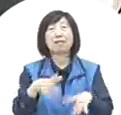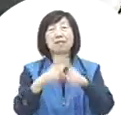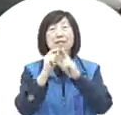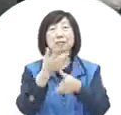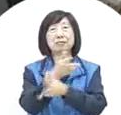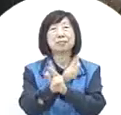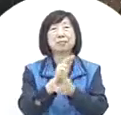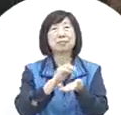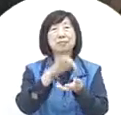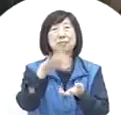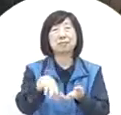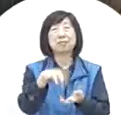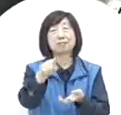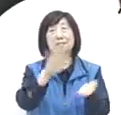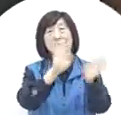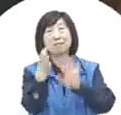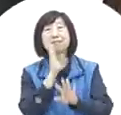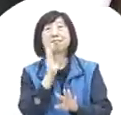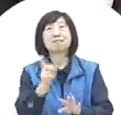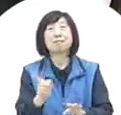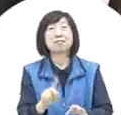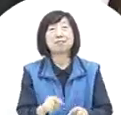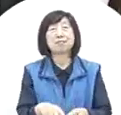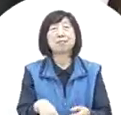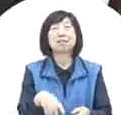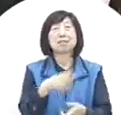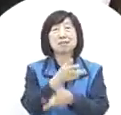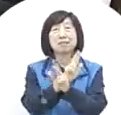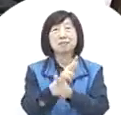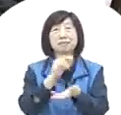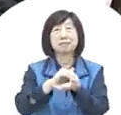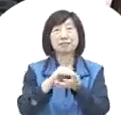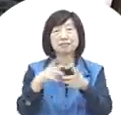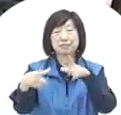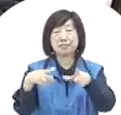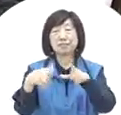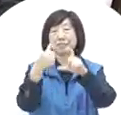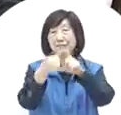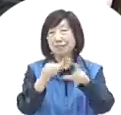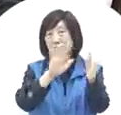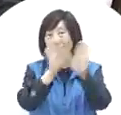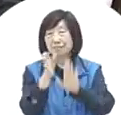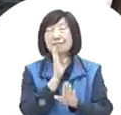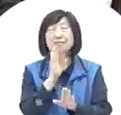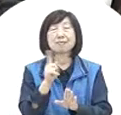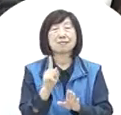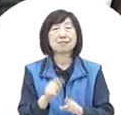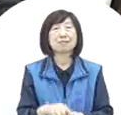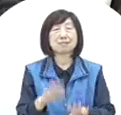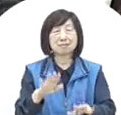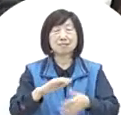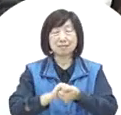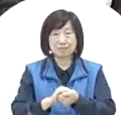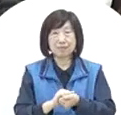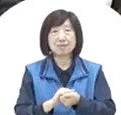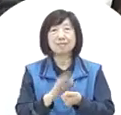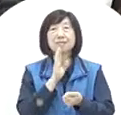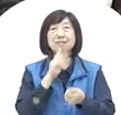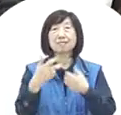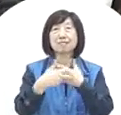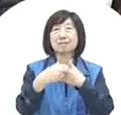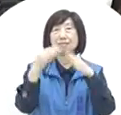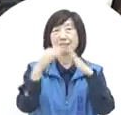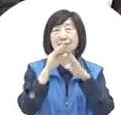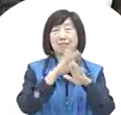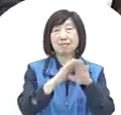医疗园区目前的状况好不好？ 板桥医疗园区呢，现在就是我们目前 前已经确认我们的卫生局会